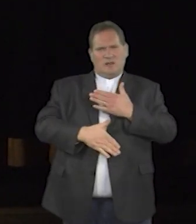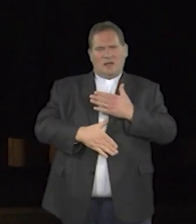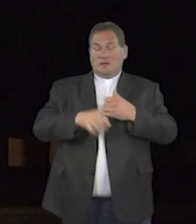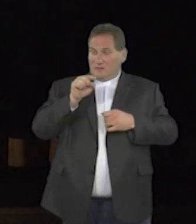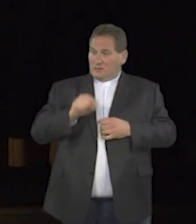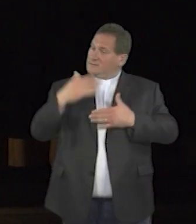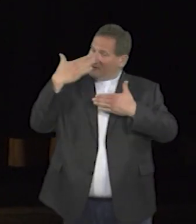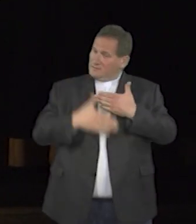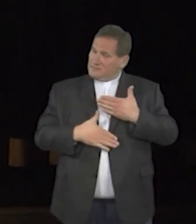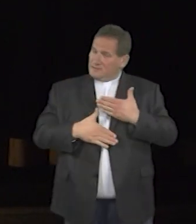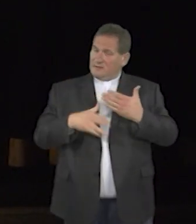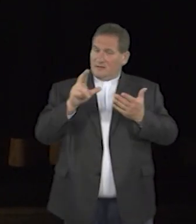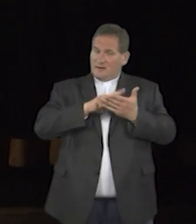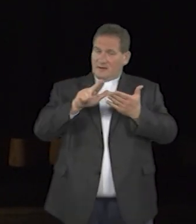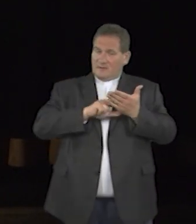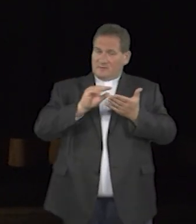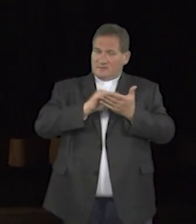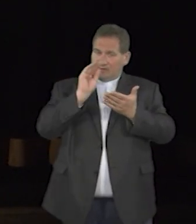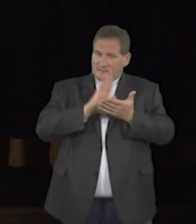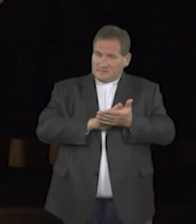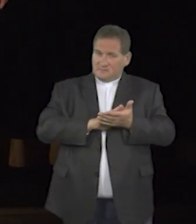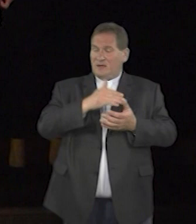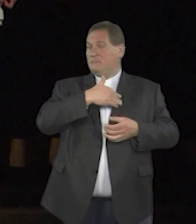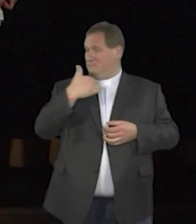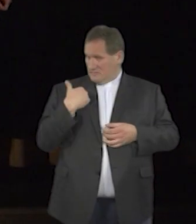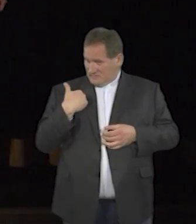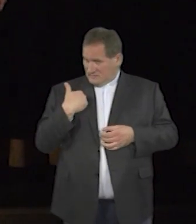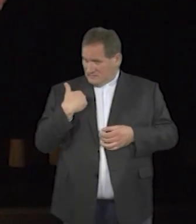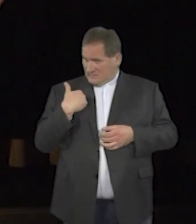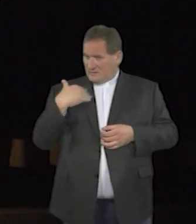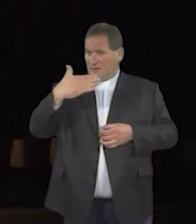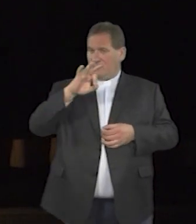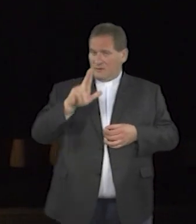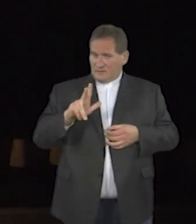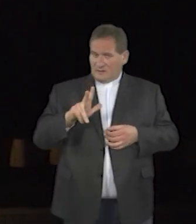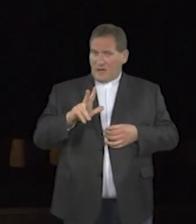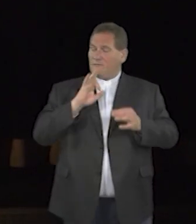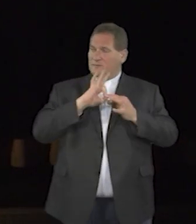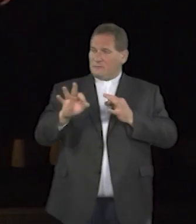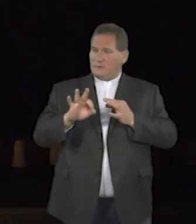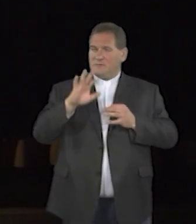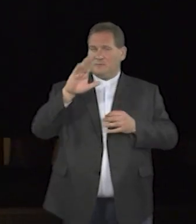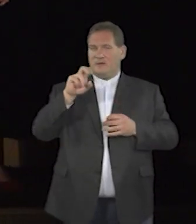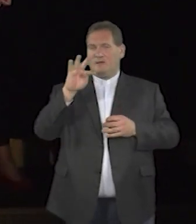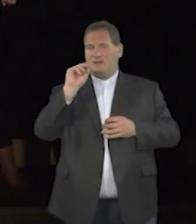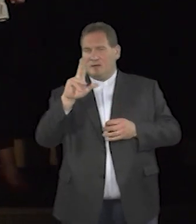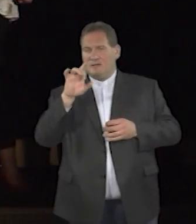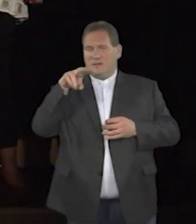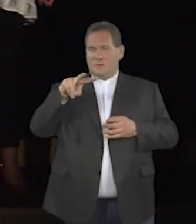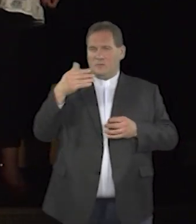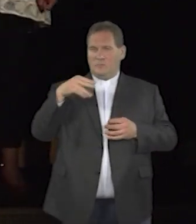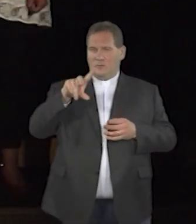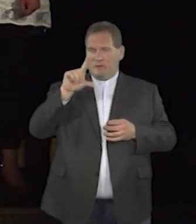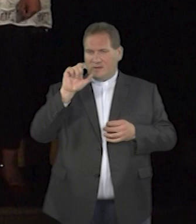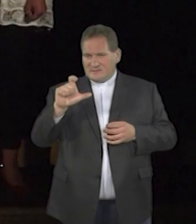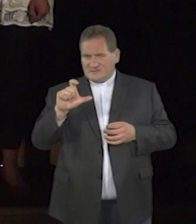zakończenie napisaliśmy my, Miejski Ośrodek Kultury. A w szczególności Bartek Gumulec, którego teraz nie zobaczymy,